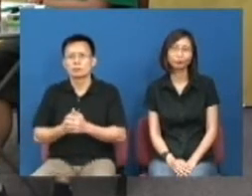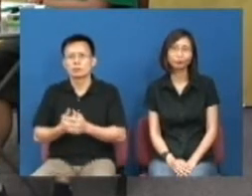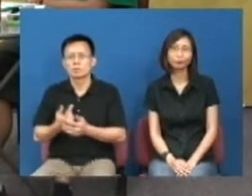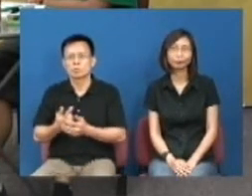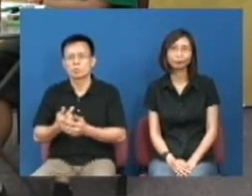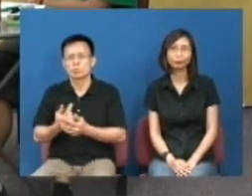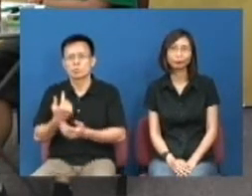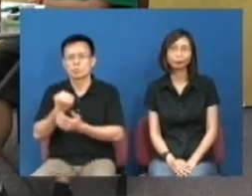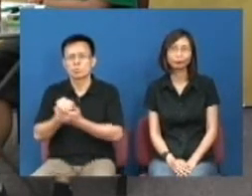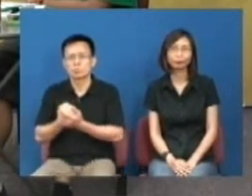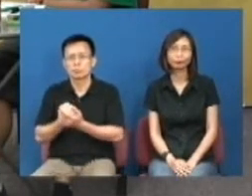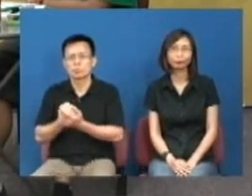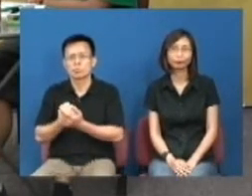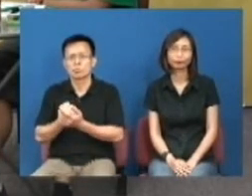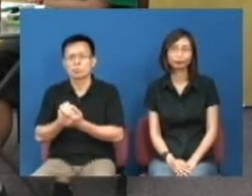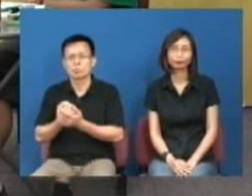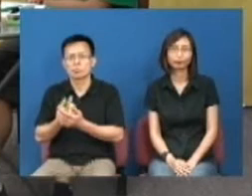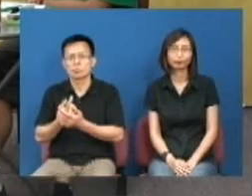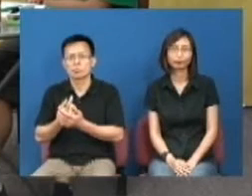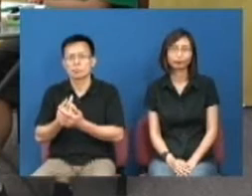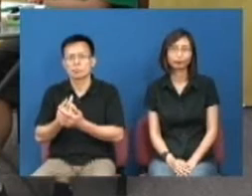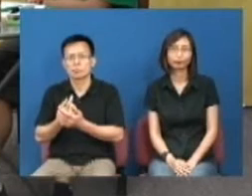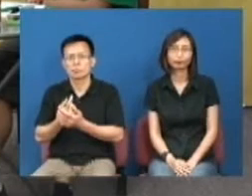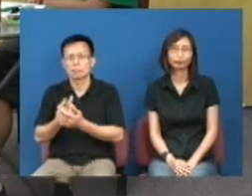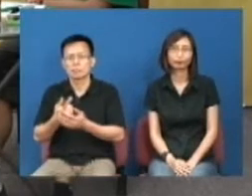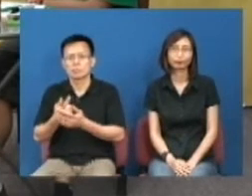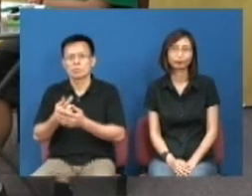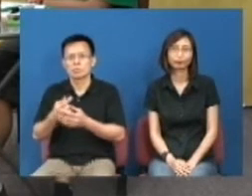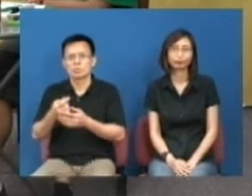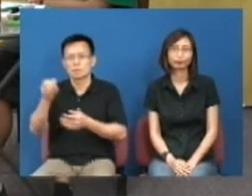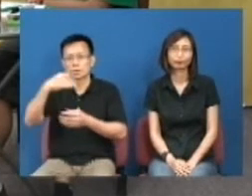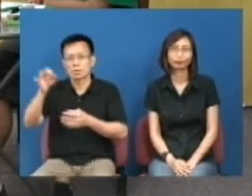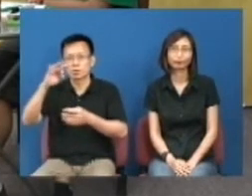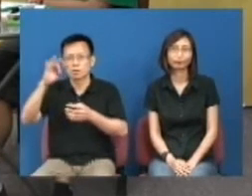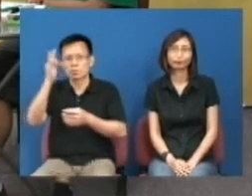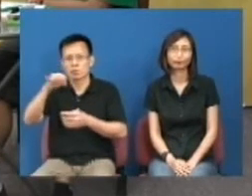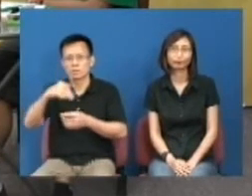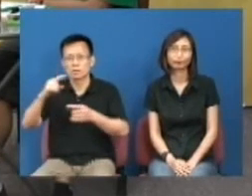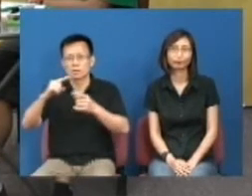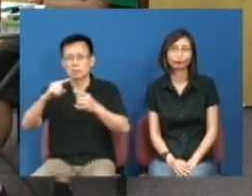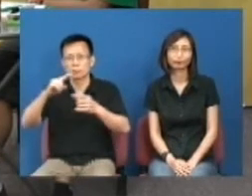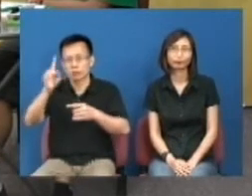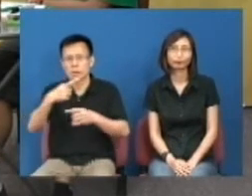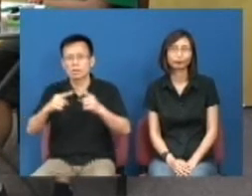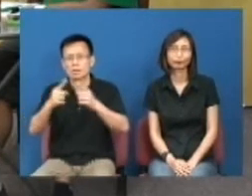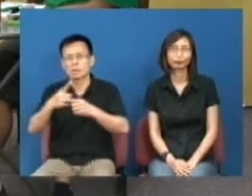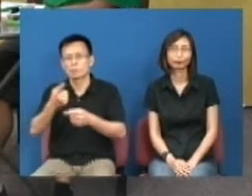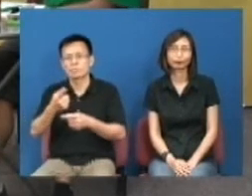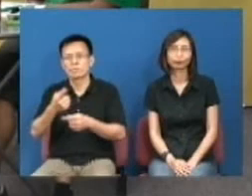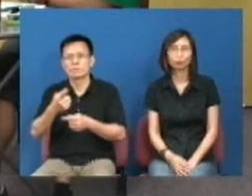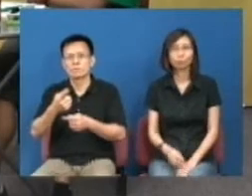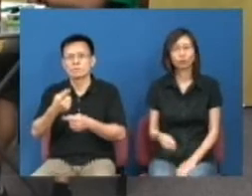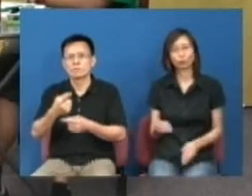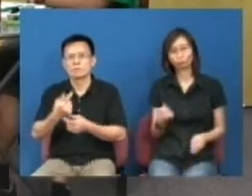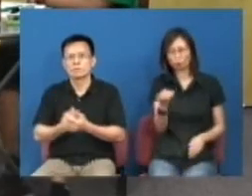反入呢、這個三年災死咗3000萬人啦，所以死3000人唔係咩問題？你係咪咁講先？ 嗰啲泥沙